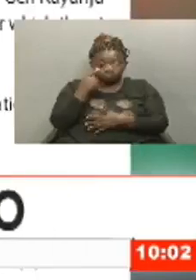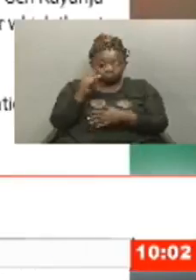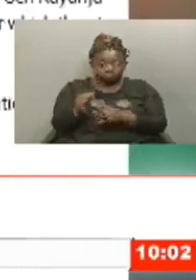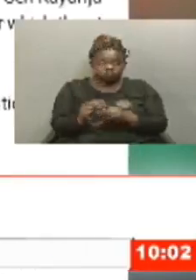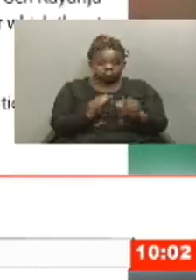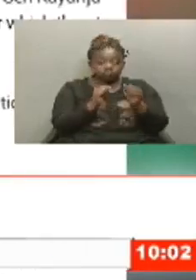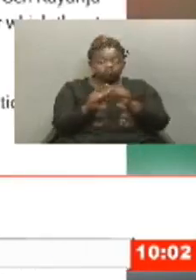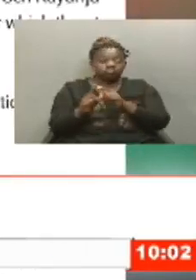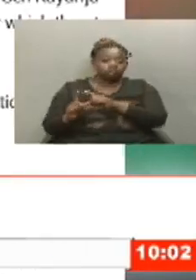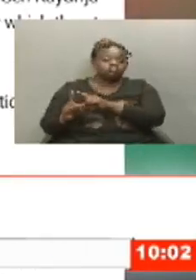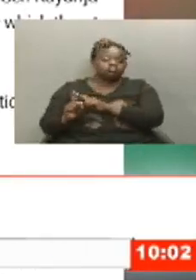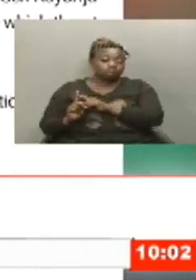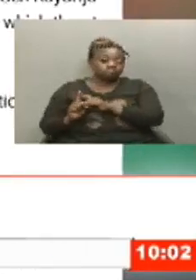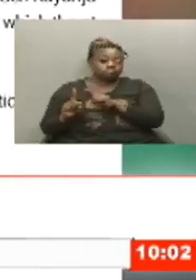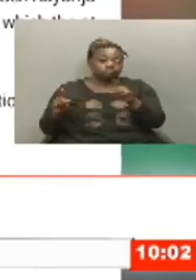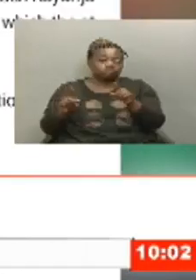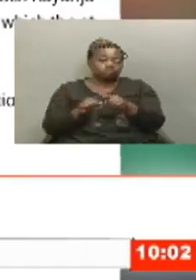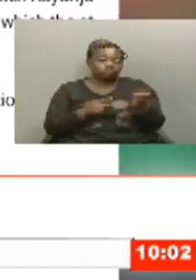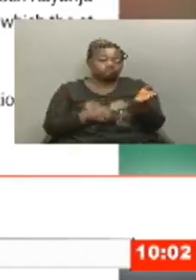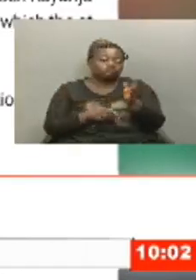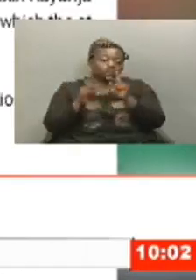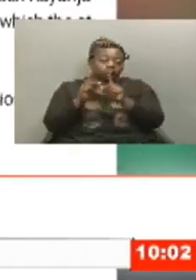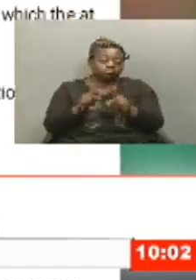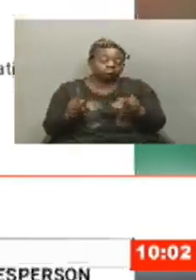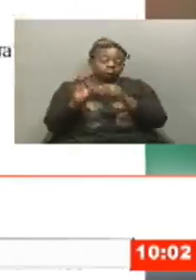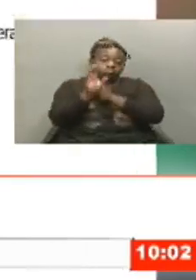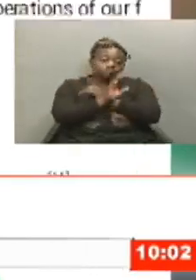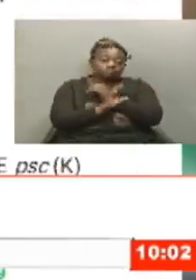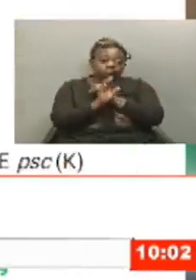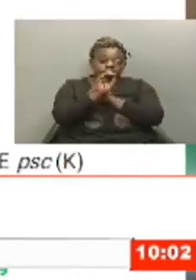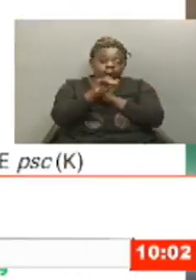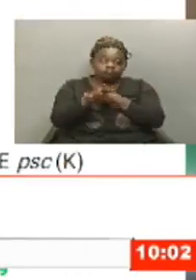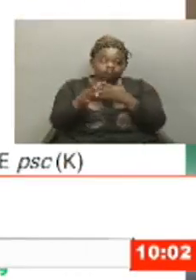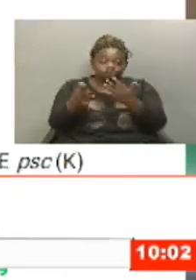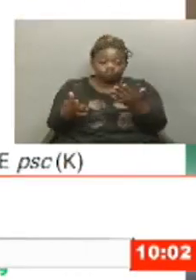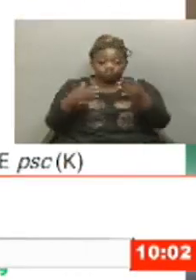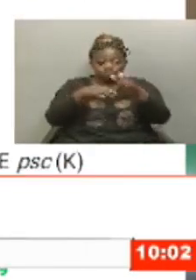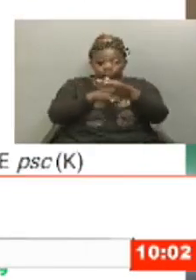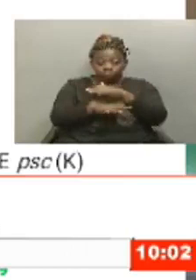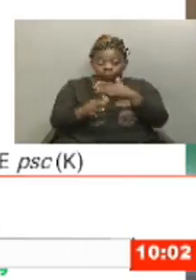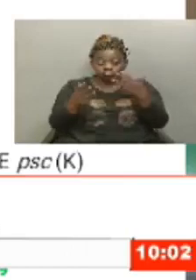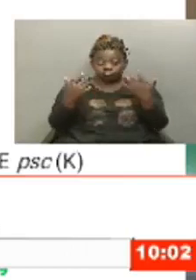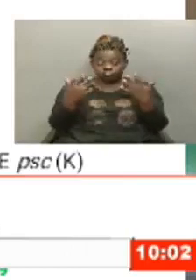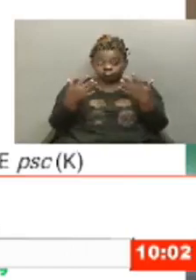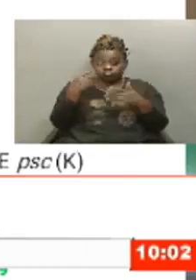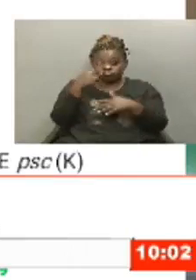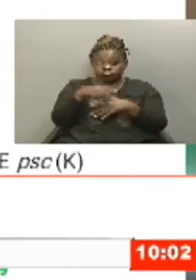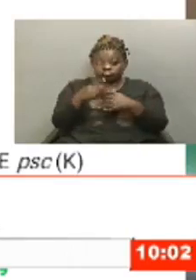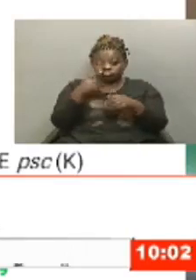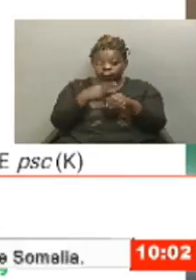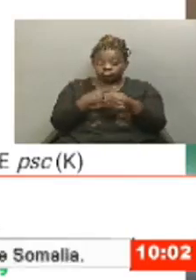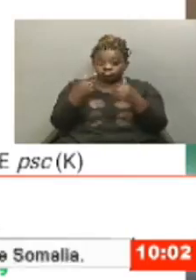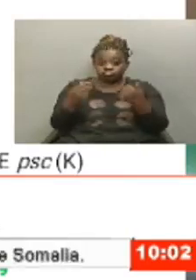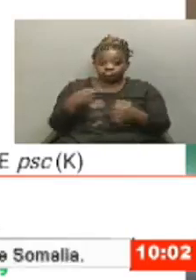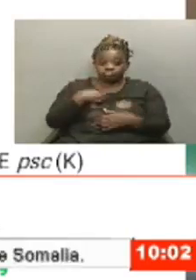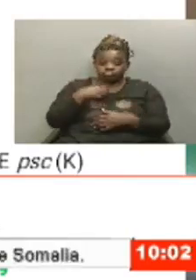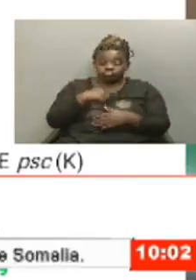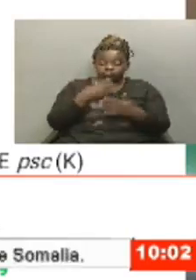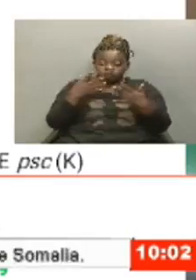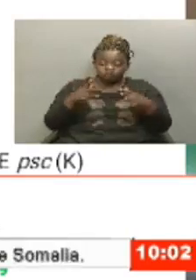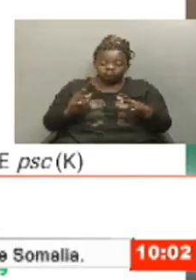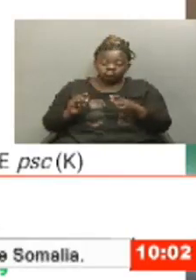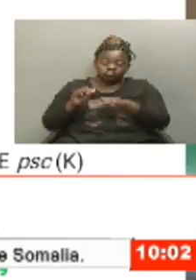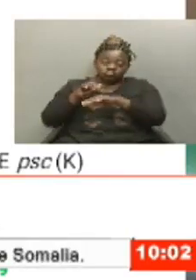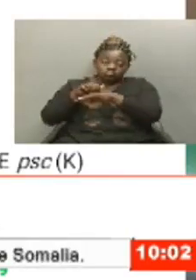banyweza ebyokwerinda ssaako n'okuzza emirembe mu nsi eyo. Okusinziira ku kiwandiiko kino mu kiseera kino eggye lya UPDF limaze